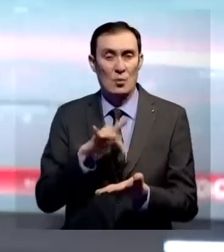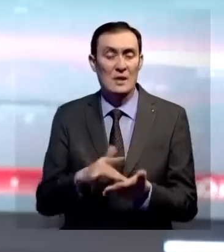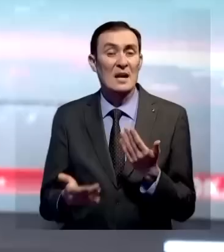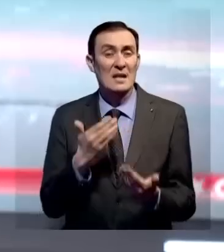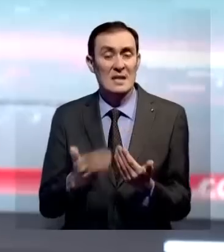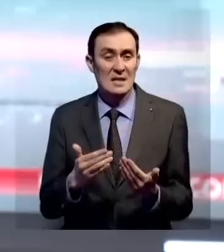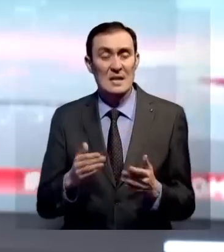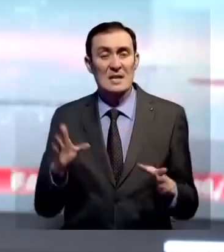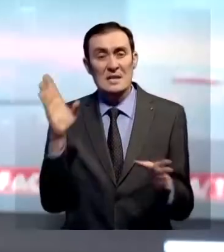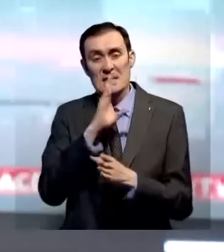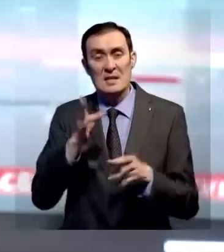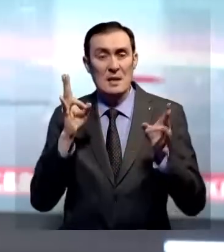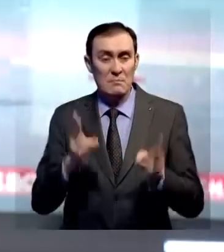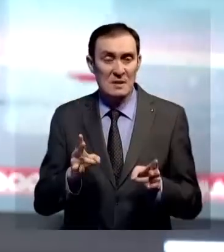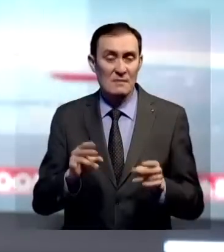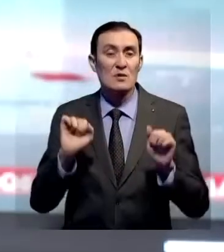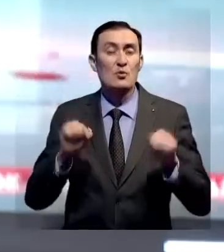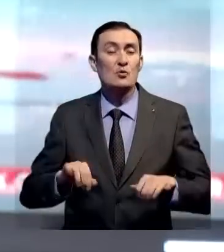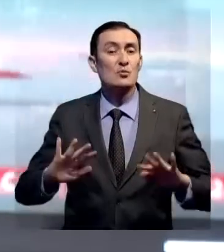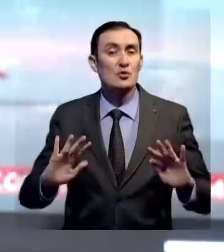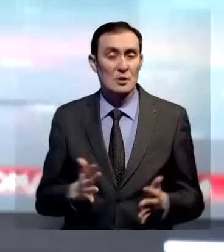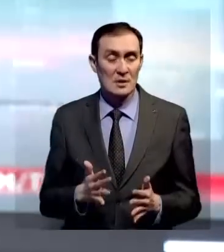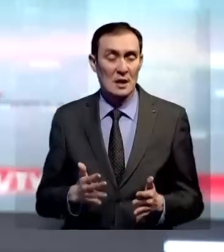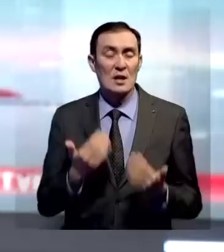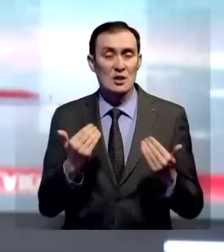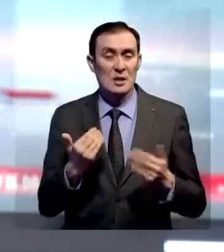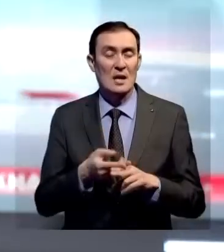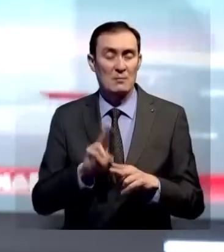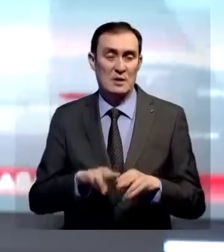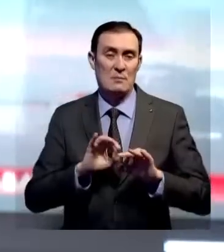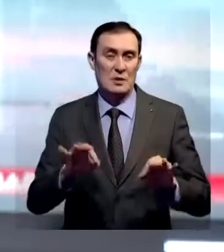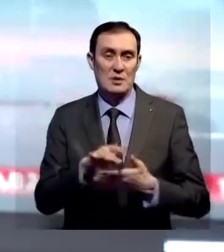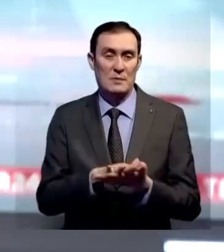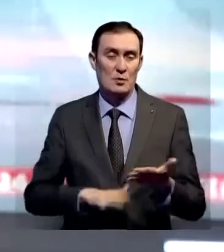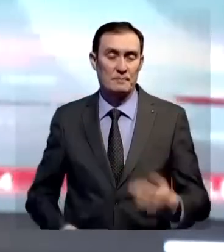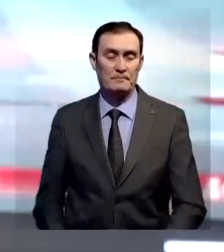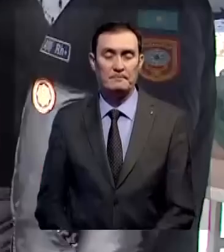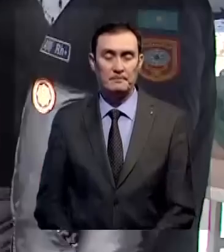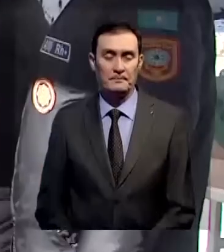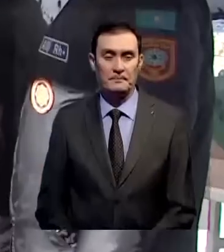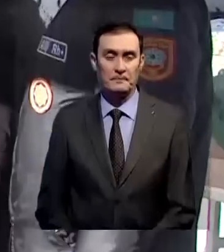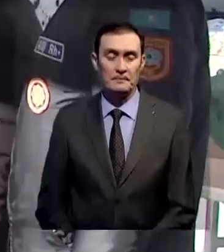мегаполиса, если стихийное бедствие все же произойдет. Тему продолжит наш корреспондент Григорий Беденко.